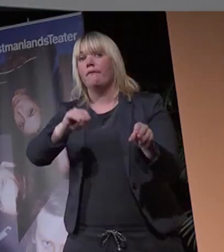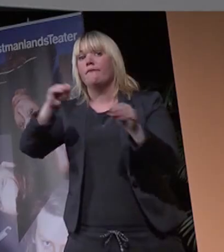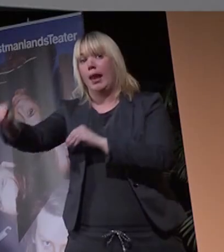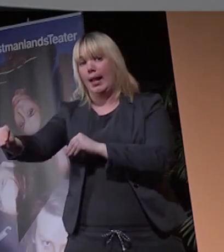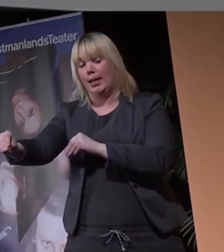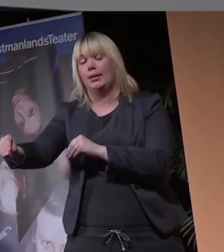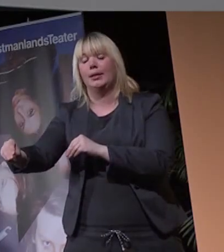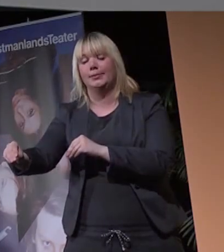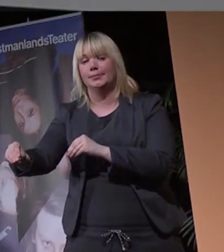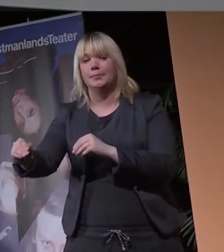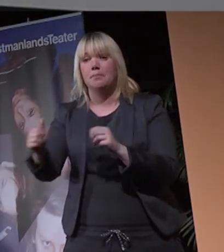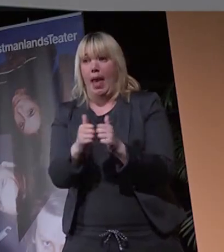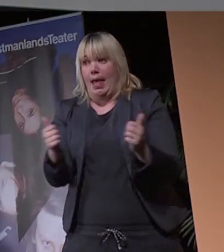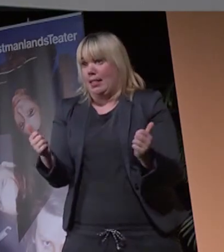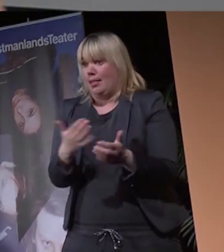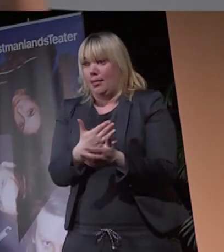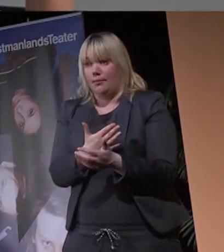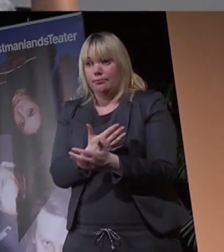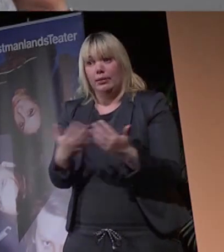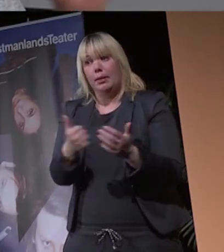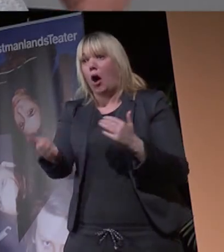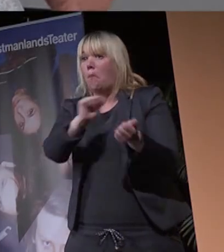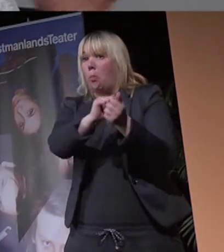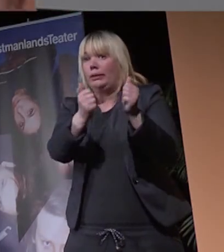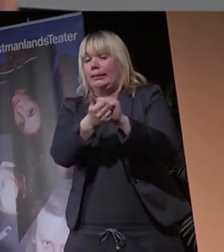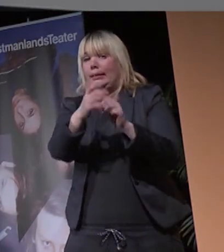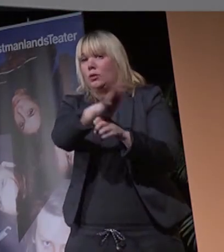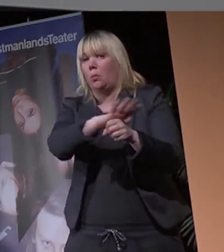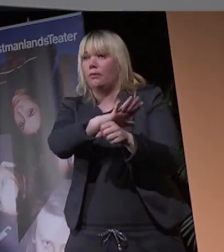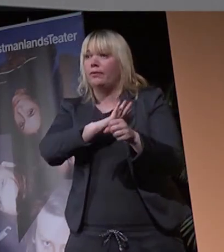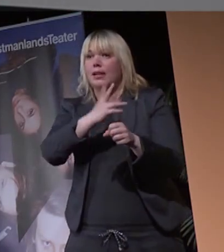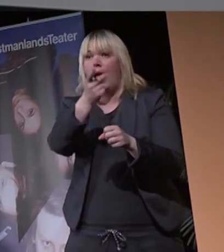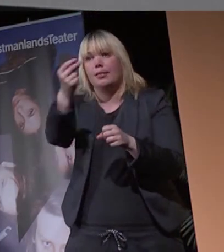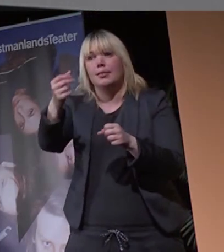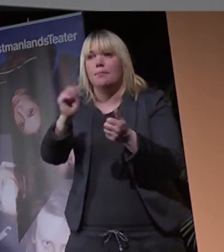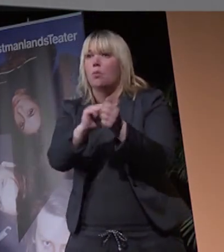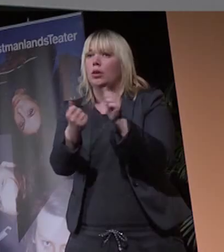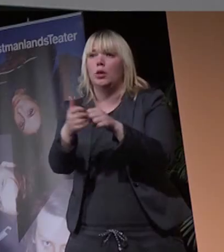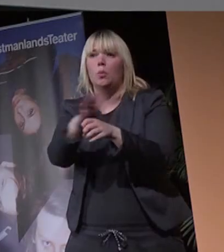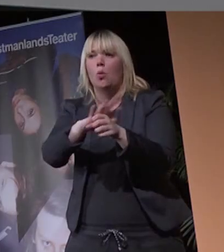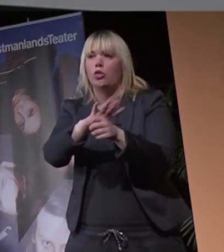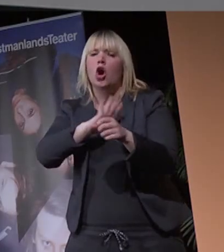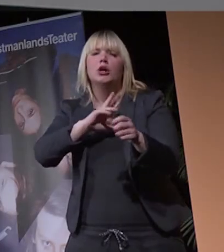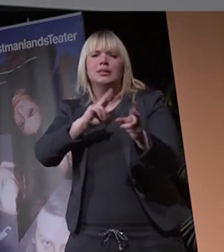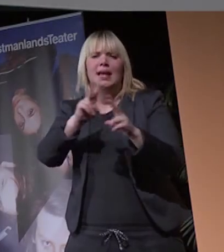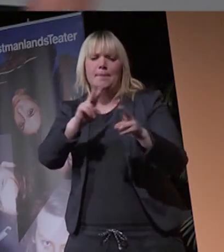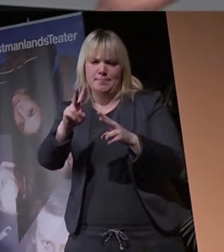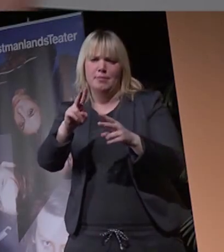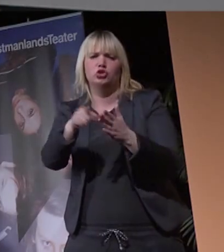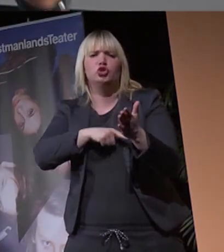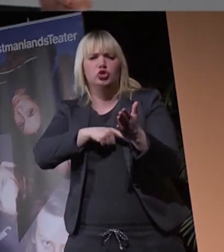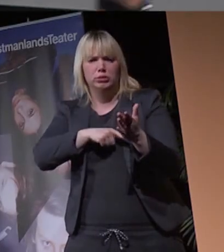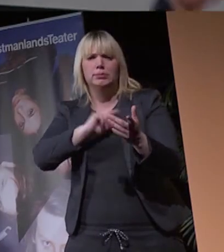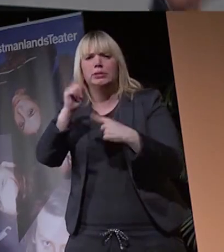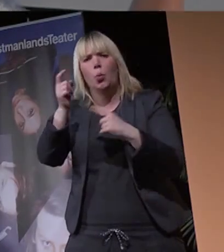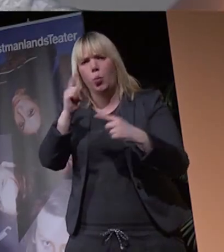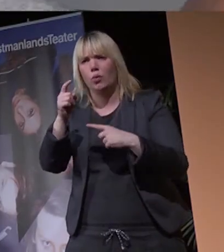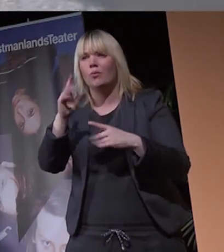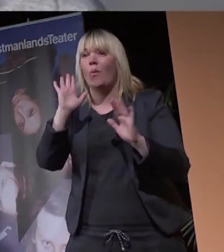oftast en nackdel är ytterligare, har du ett år så får du din februari. Alltså det tror mig, I've been there. Effekten är att du har någonting i mars vad du ska göra det året.